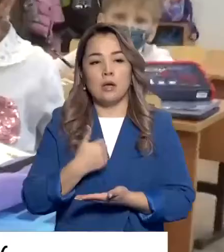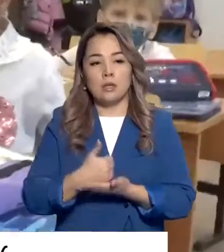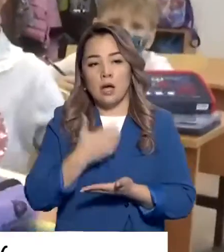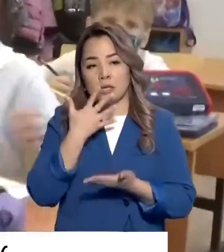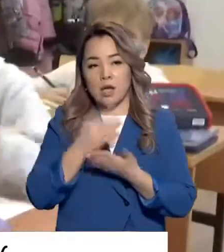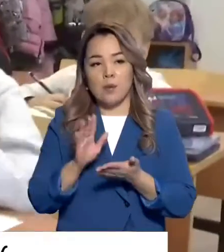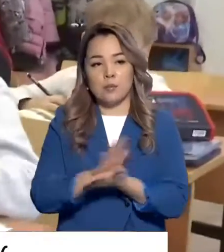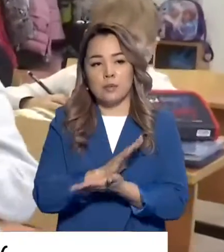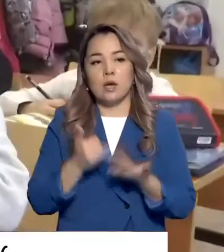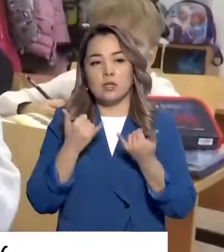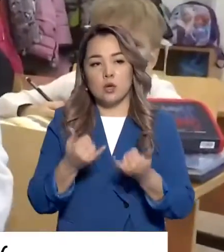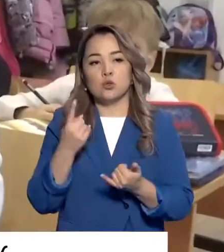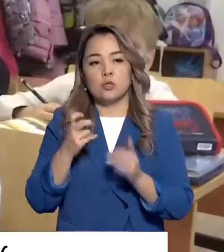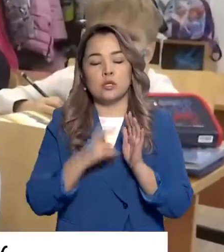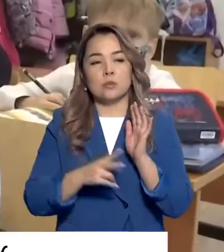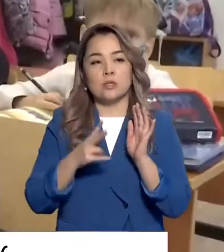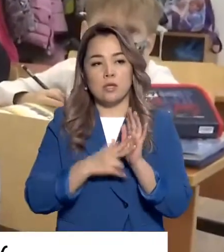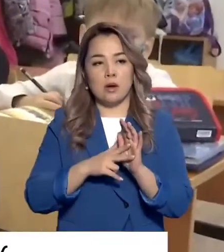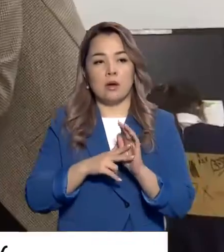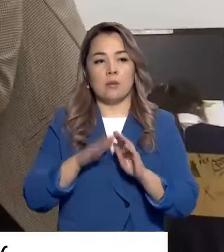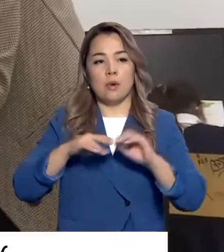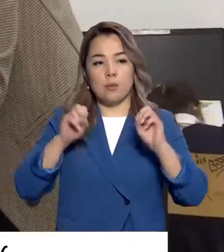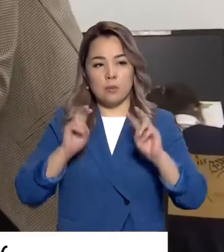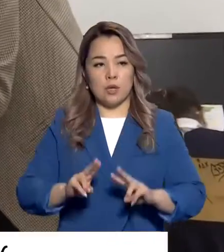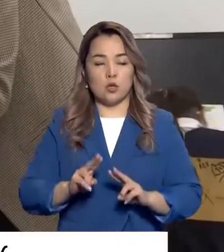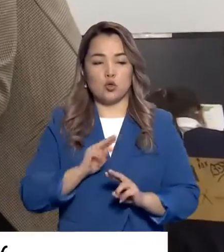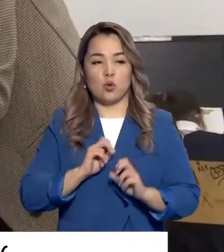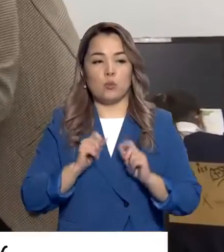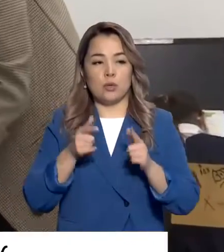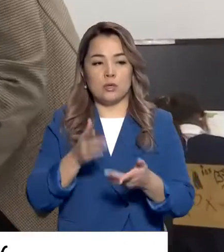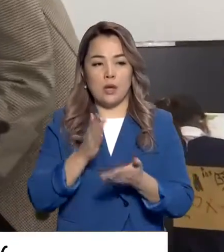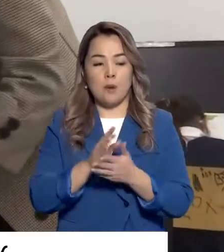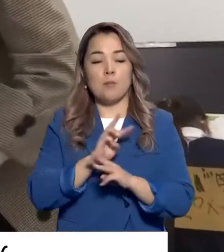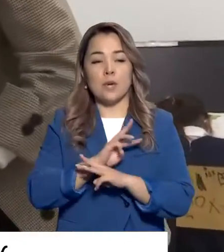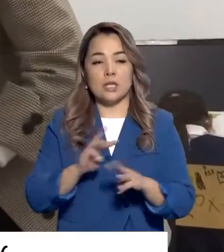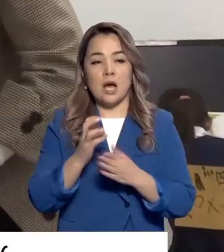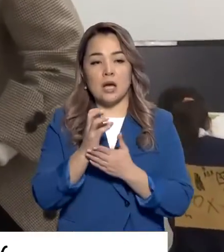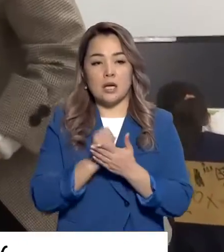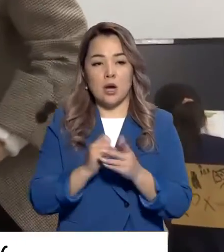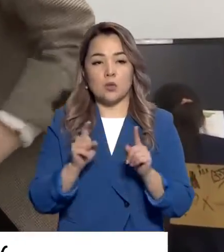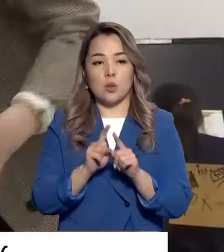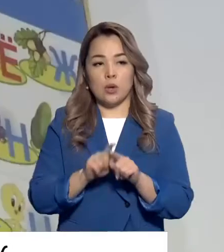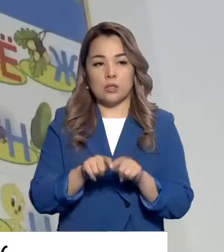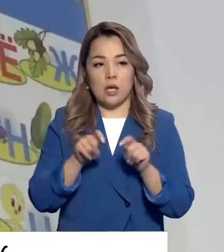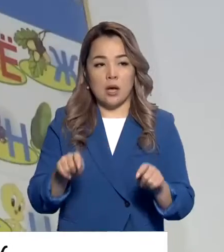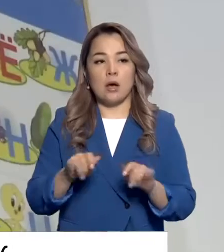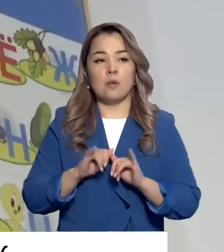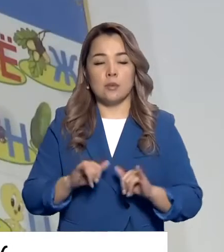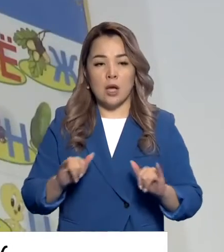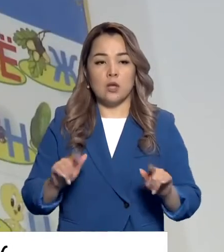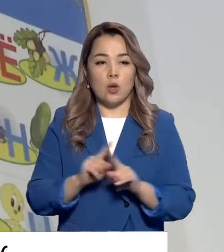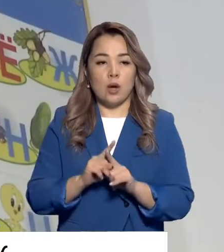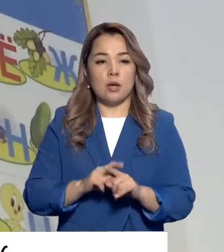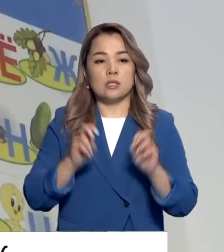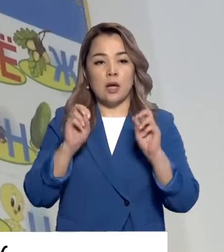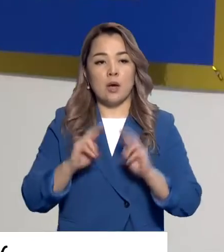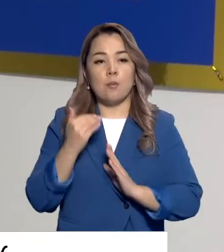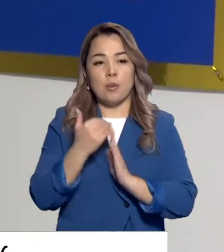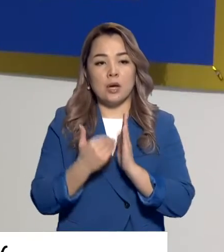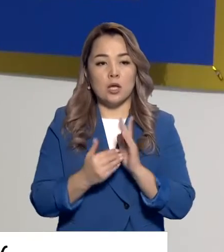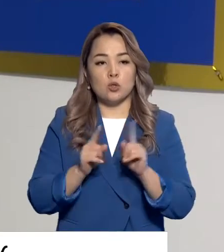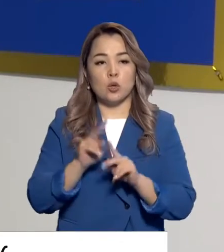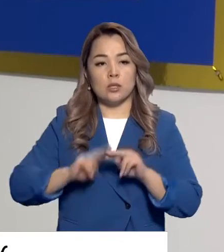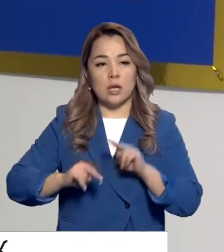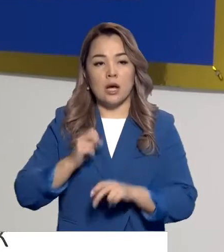келген 178 жас маман жұмысқа орналасты. Бірақ бұл да аз. Министрлік кадр тарту мақсатында арнайы бағдарлама жасақтап жатыр.